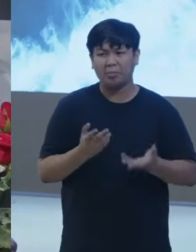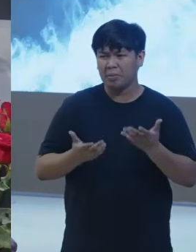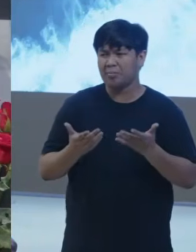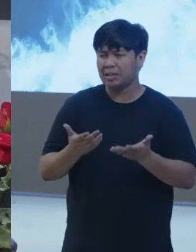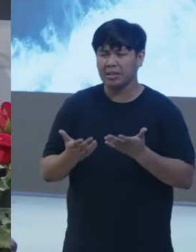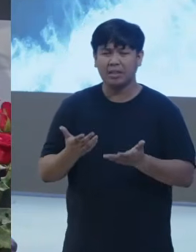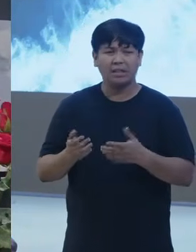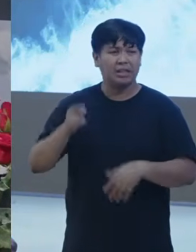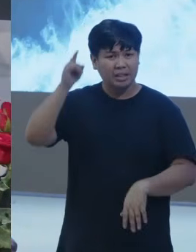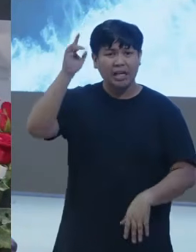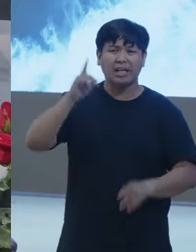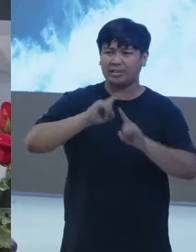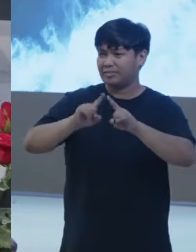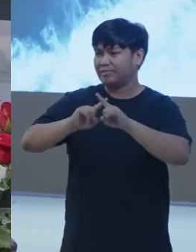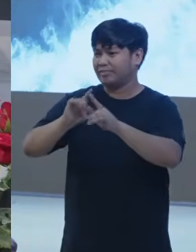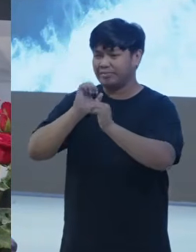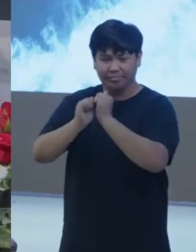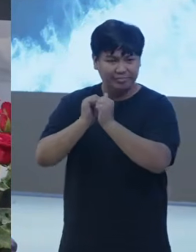ibig sabihin ng Panginoon.